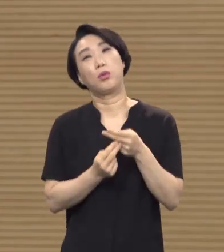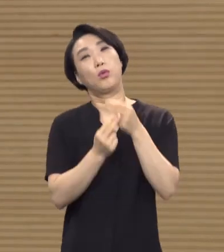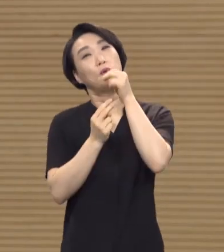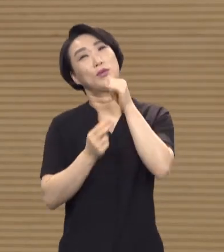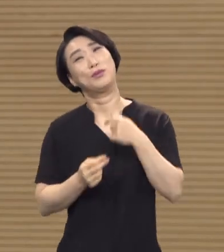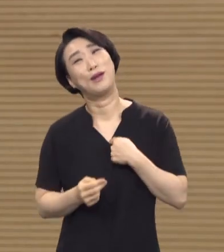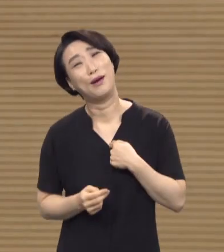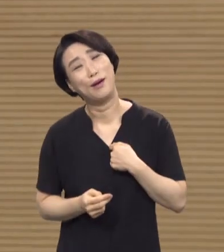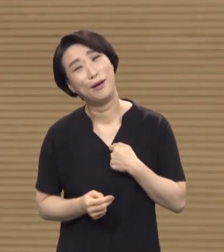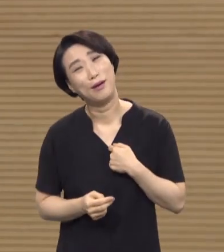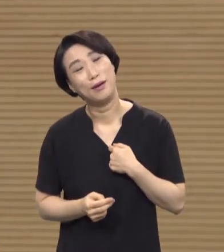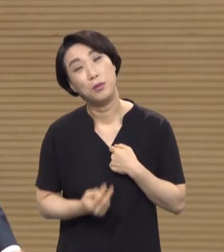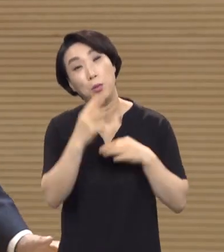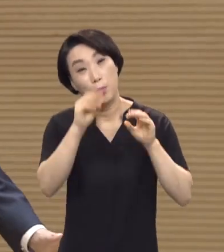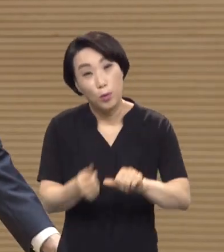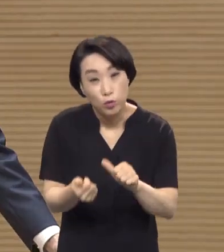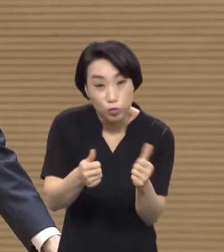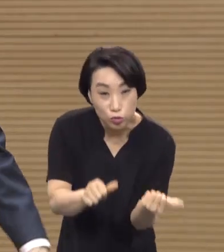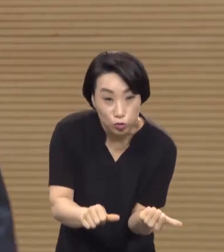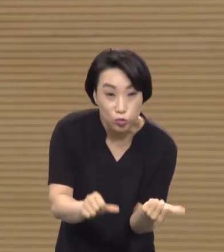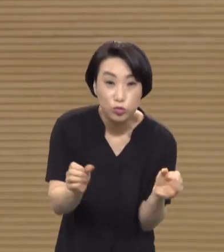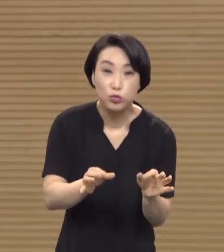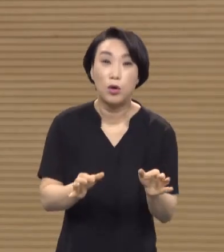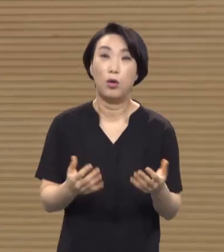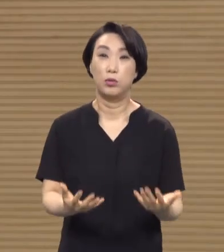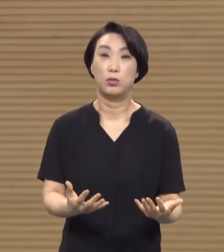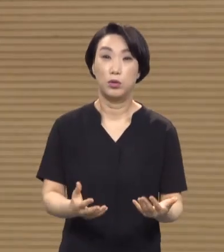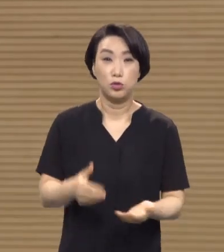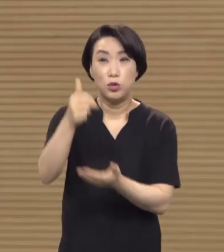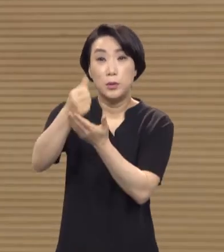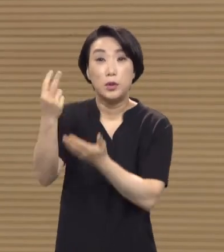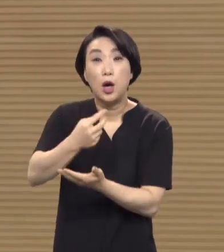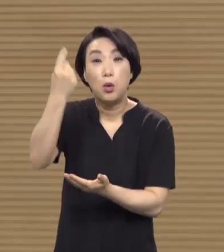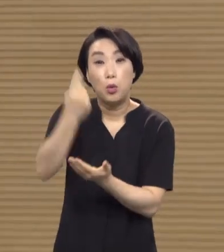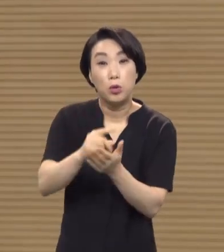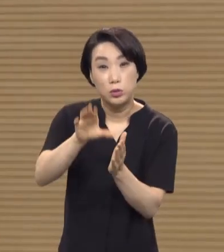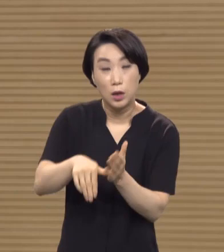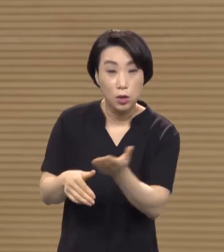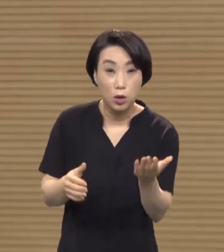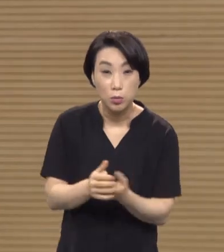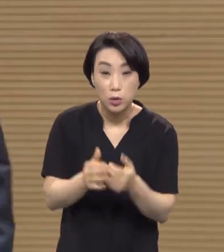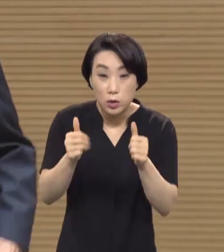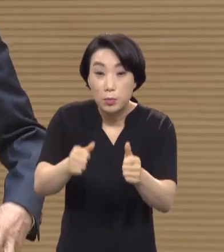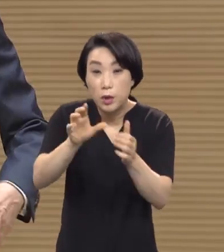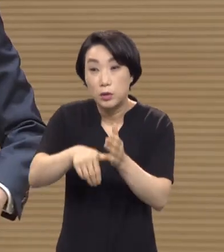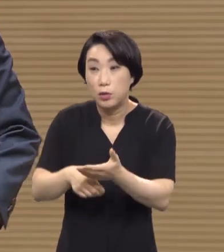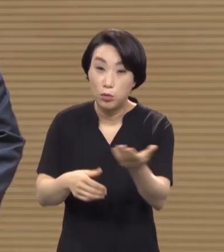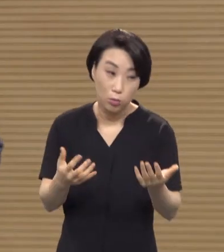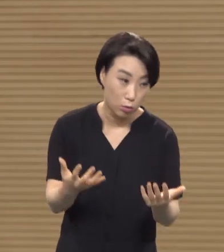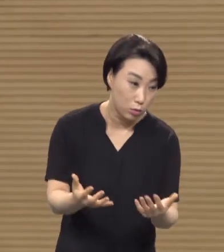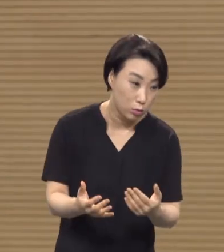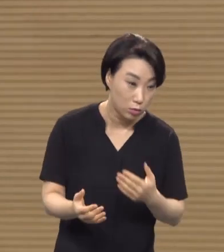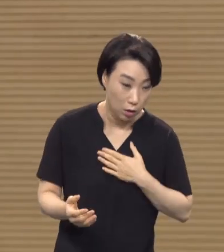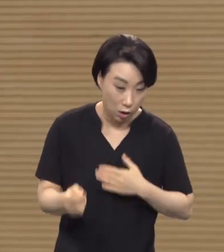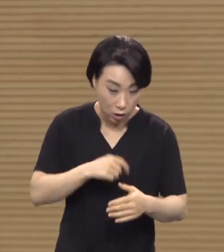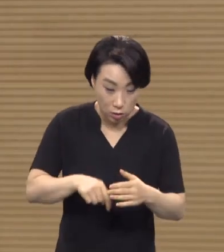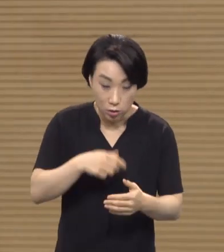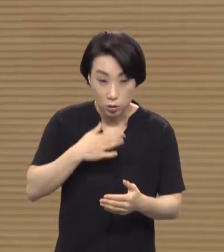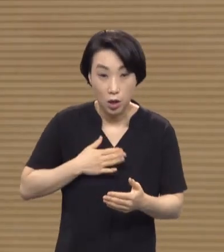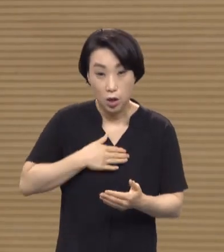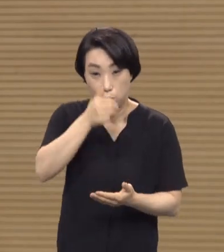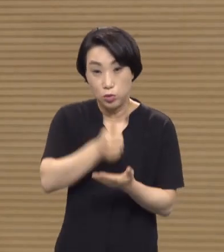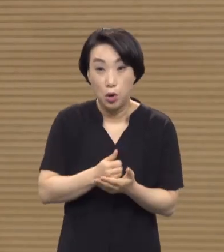적재해놓고 내 목숨이 끝나는 그날 주님의 재림하시는 그날 심판의 날 그 속에서 내